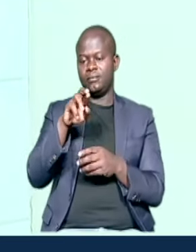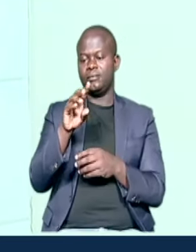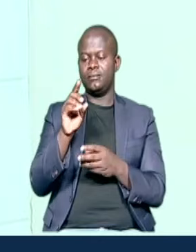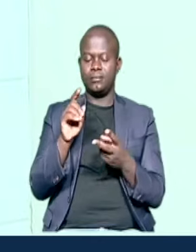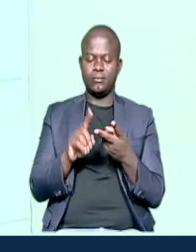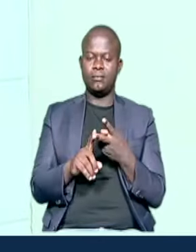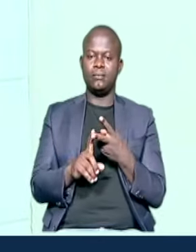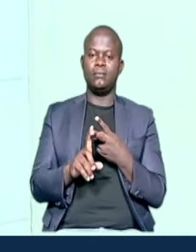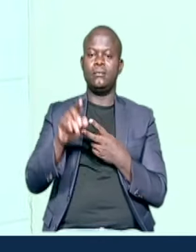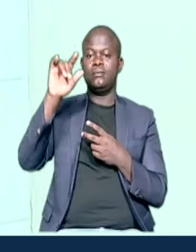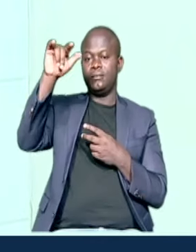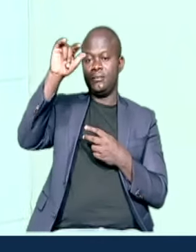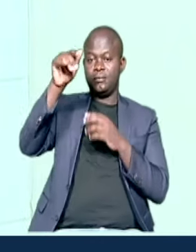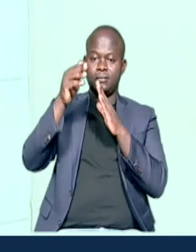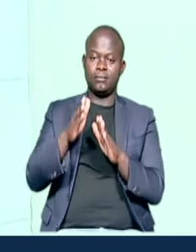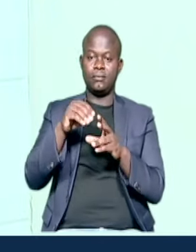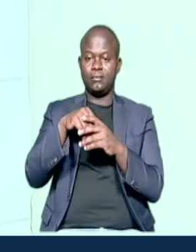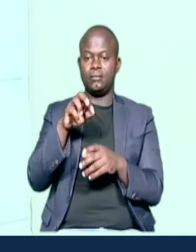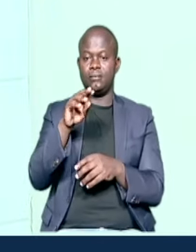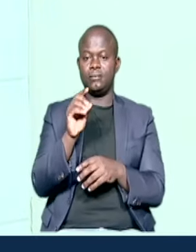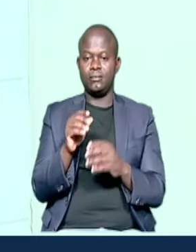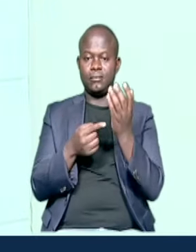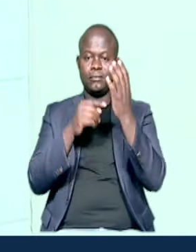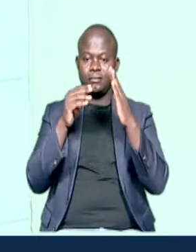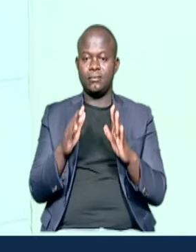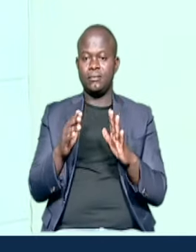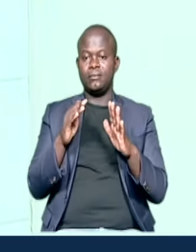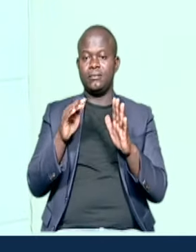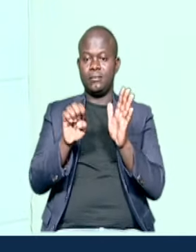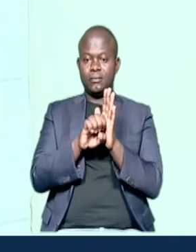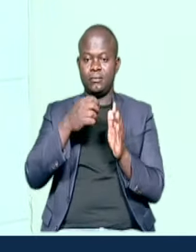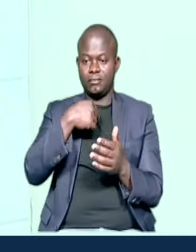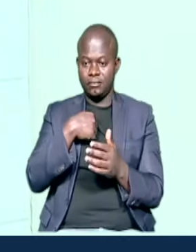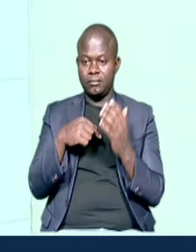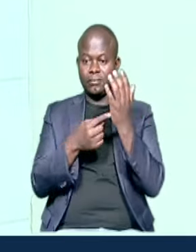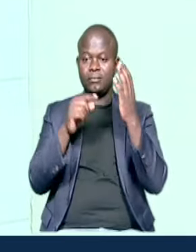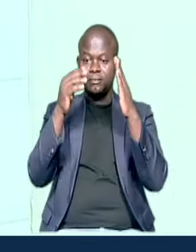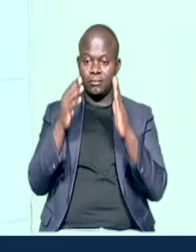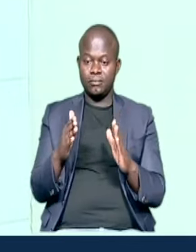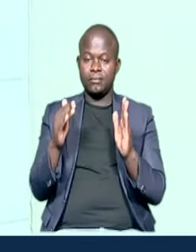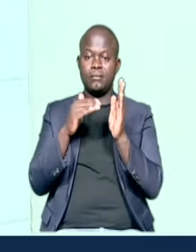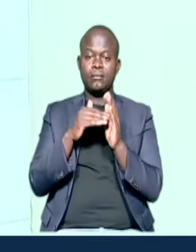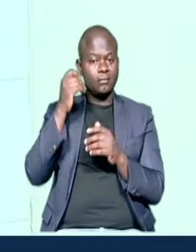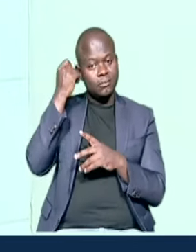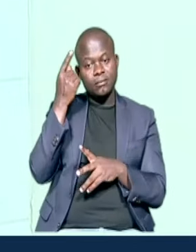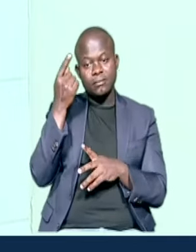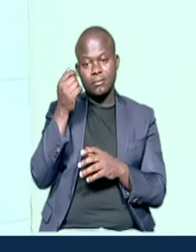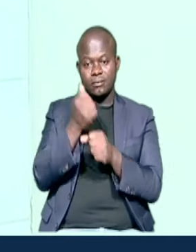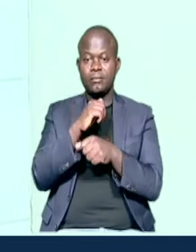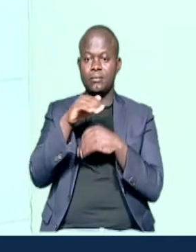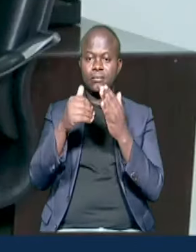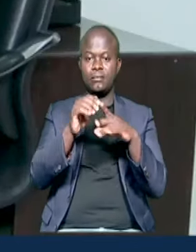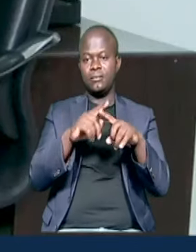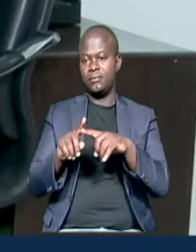dufite pilots barahari muri RDF engineers barahari rugero nange ndi engineer no kuvuga ngo iyo myuga yose